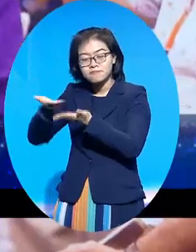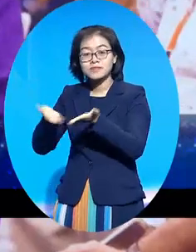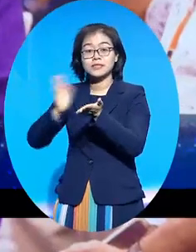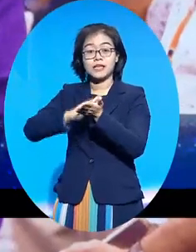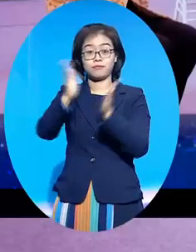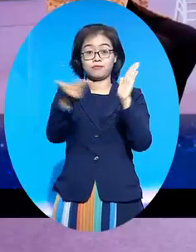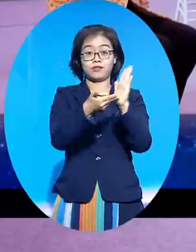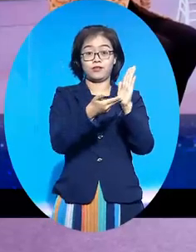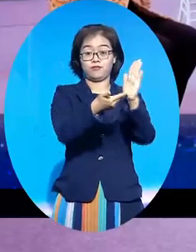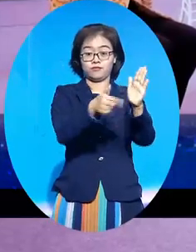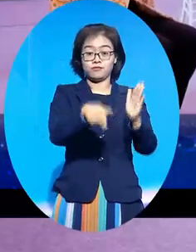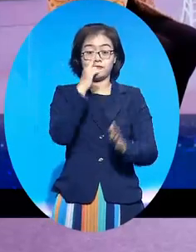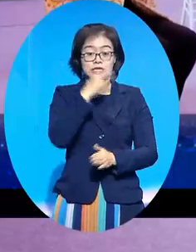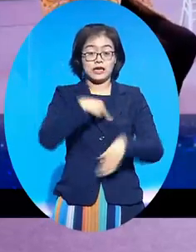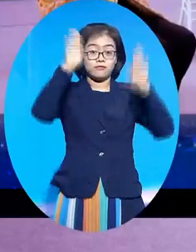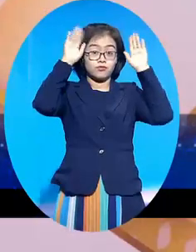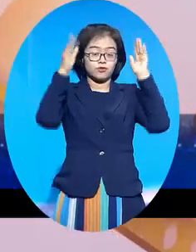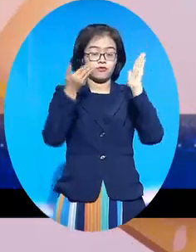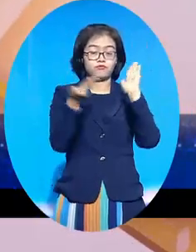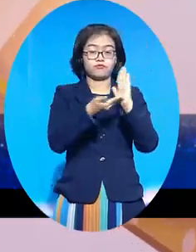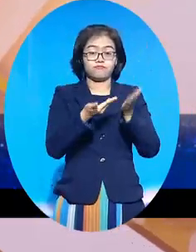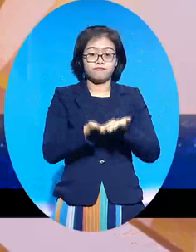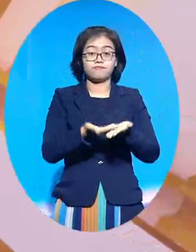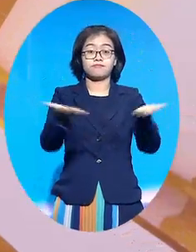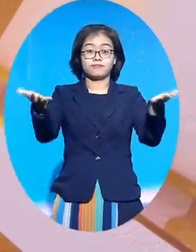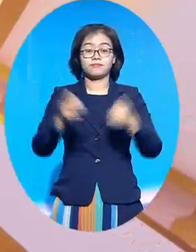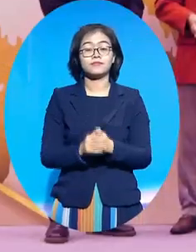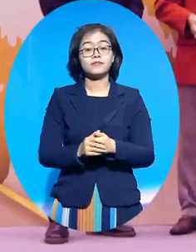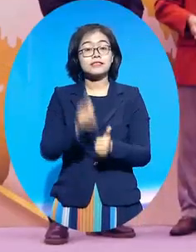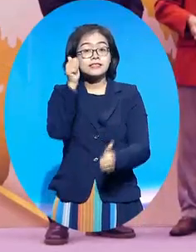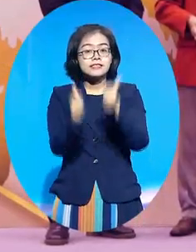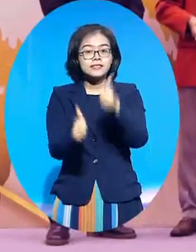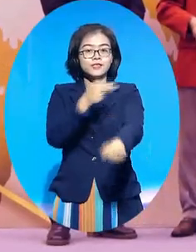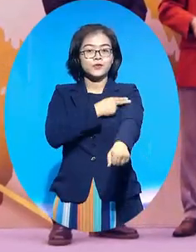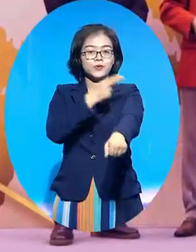bản địa Việt Nam đến đông đảo công chúng, xây dựng một sân chơi chuyên nghiệp cho những người nuôi chó.